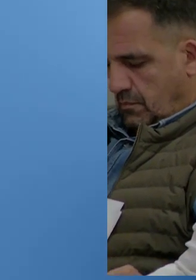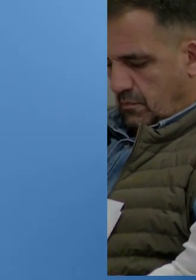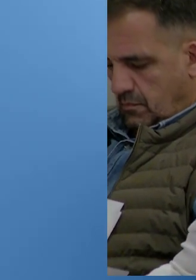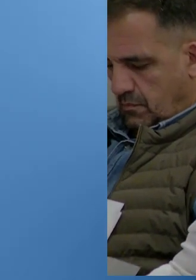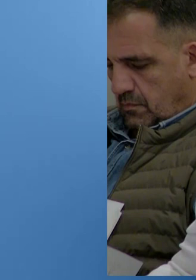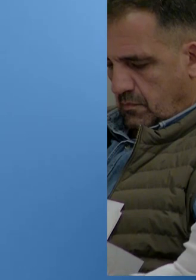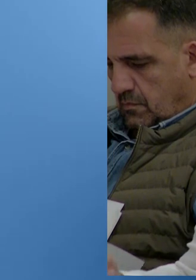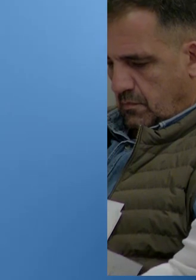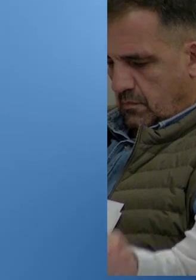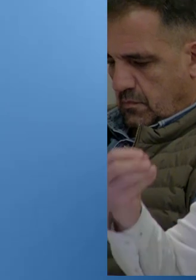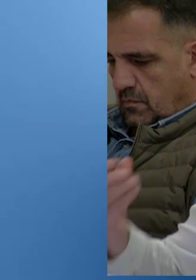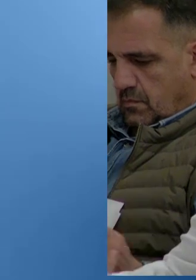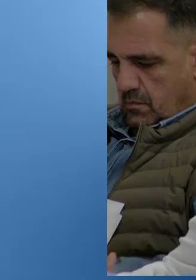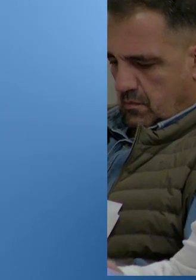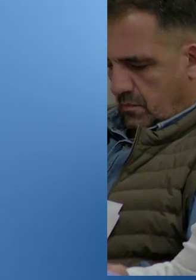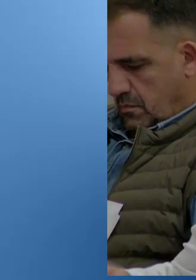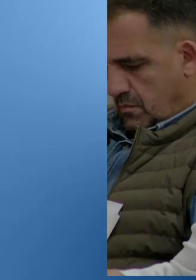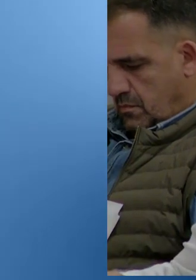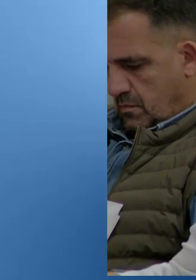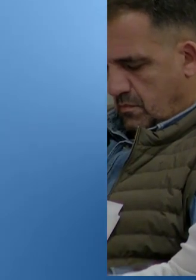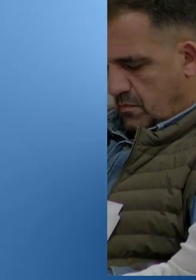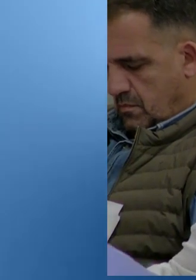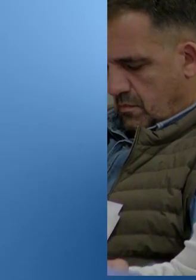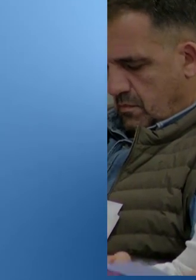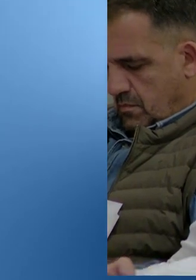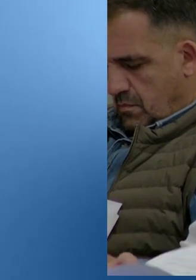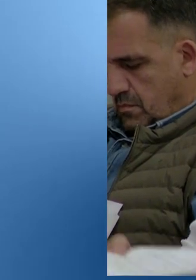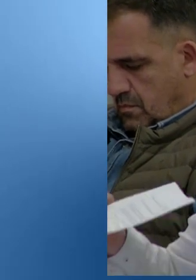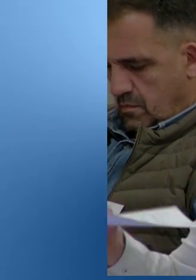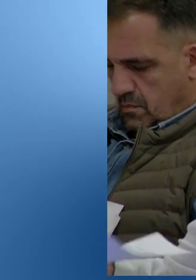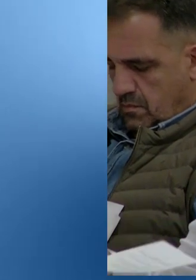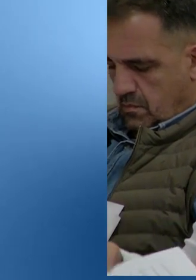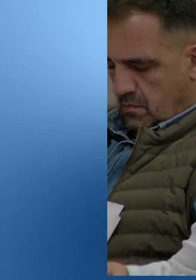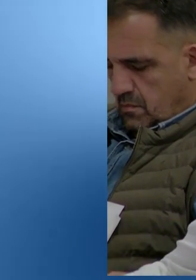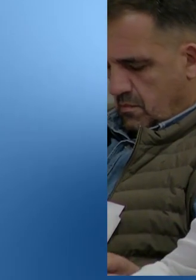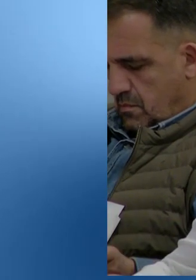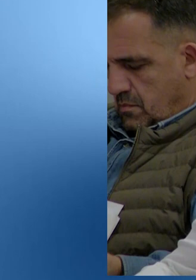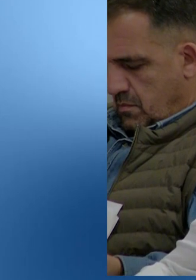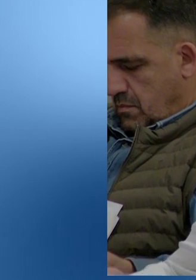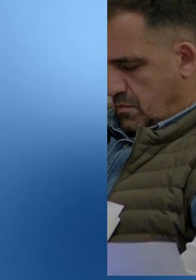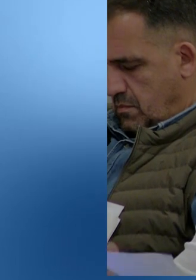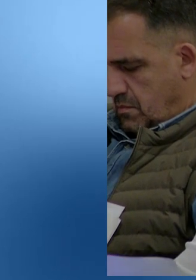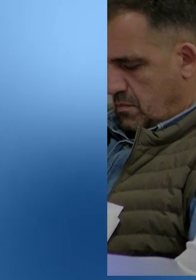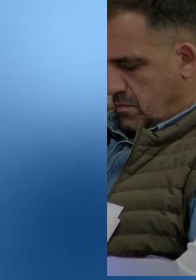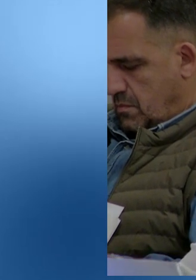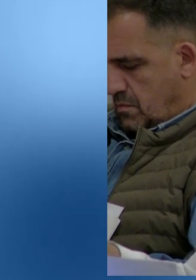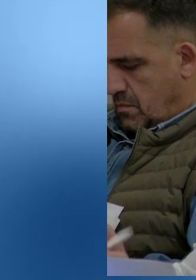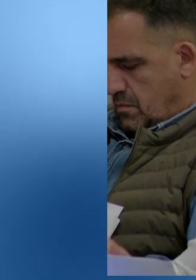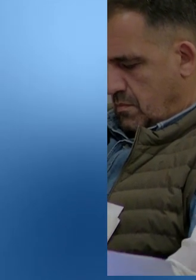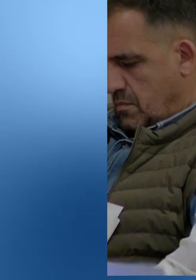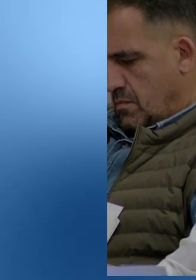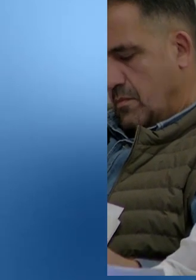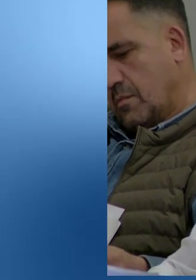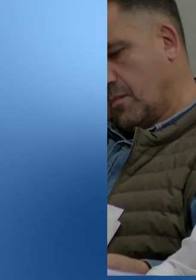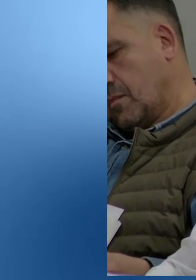que l'éducation populaire comprendre l'intérêt de l'éducation populaire et de ne pas l'utiliser à tir Largo comme vous le faites sans aucun sens